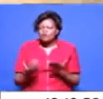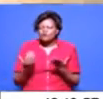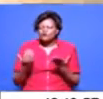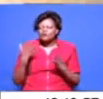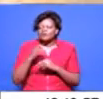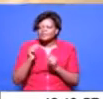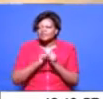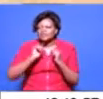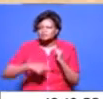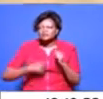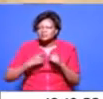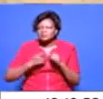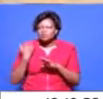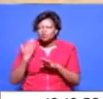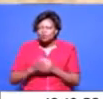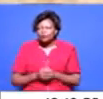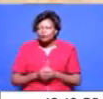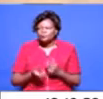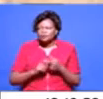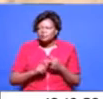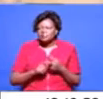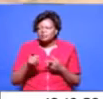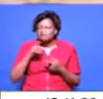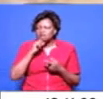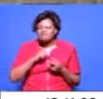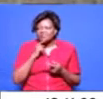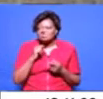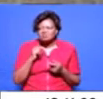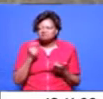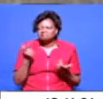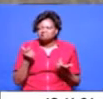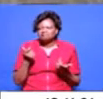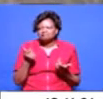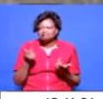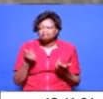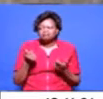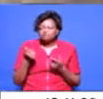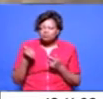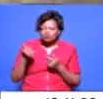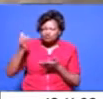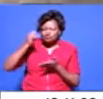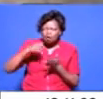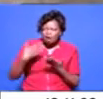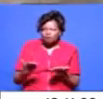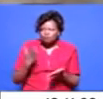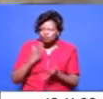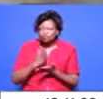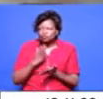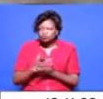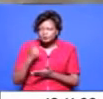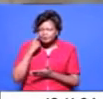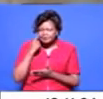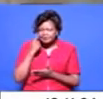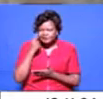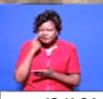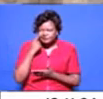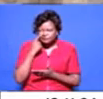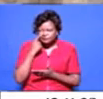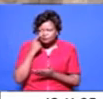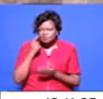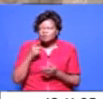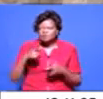iliyopita. Mababu hawakuweza kuchora ng'ombe huyo kwa kufikiria tu. Hakika waliwahi kumuona kwa macho yao. Kwenye